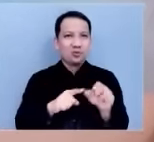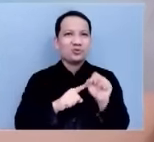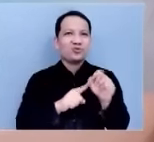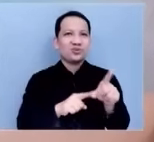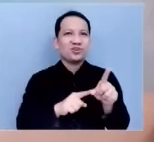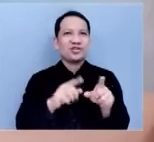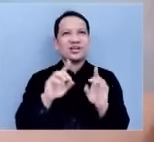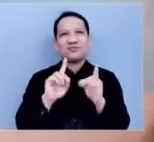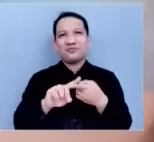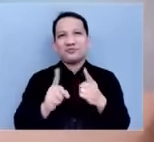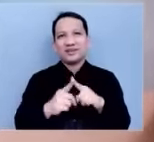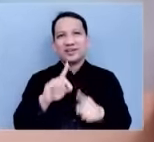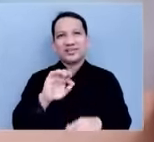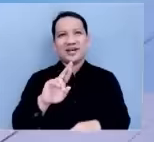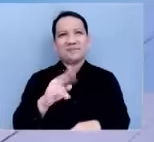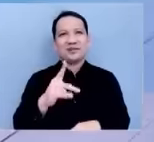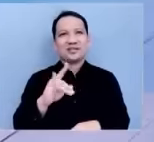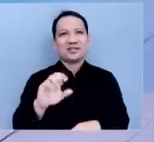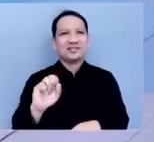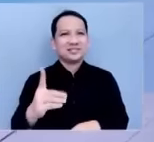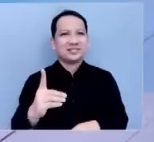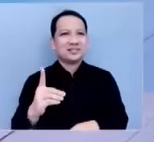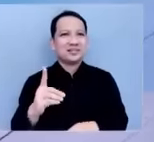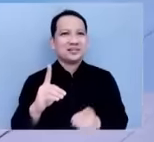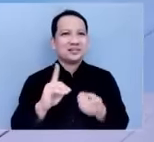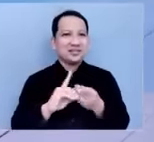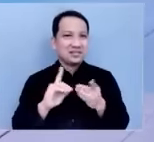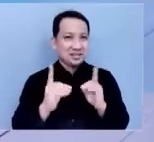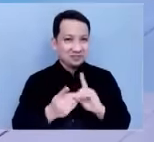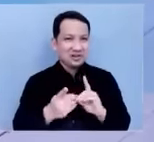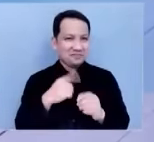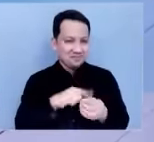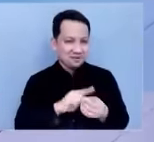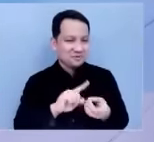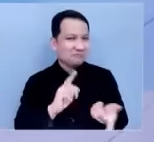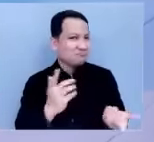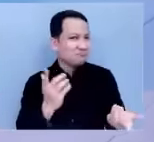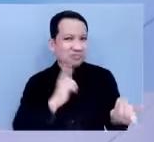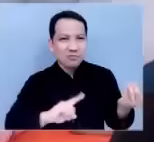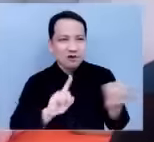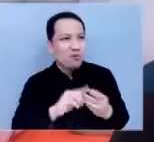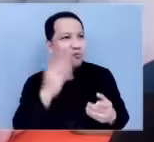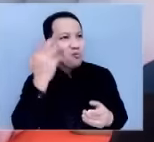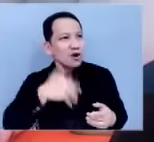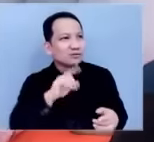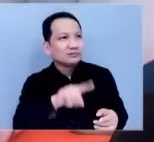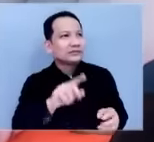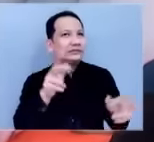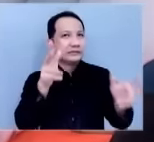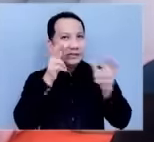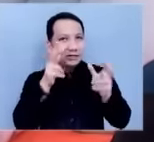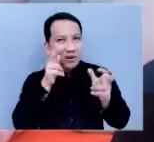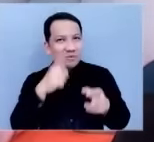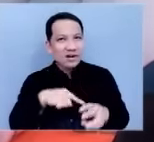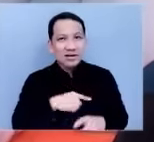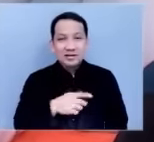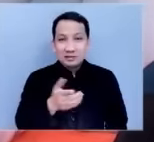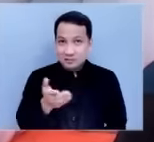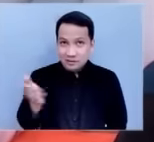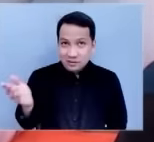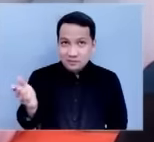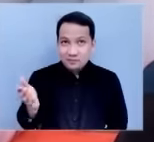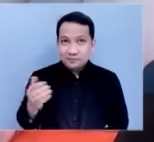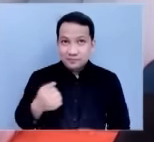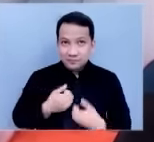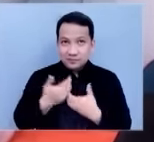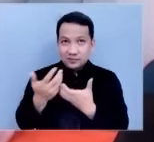dyan. Wow. Alam natin, it's been a roller coaster ride para sa inyo. Nakita rin natin, narinig din natin yung mga